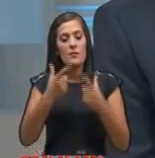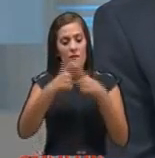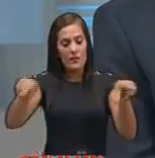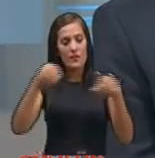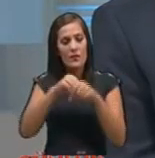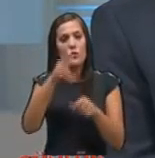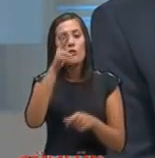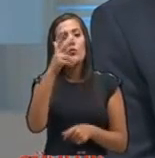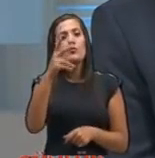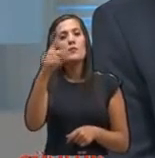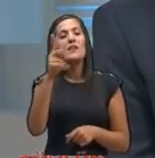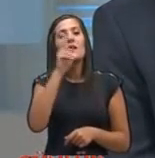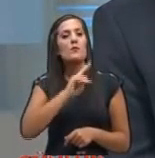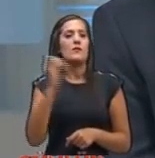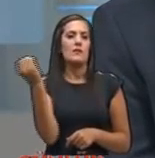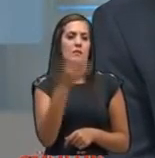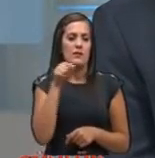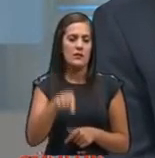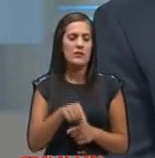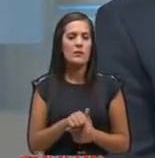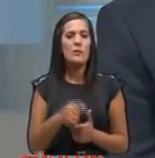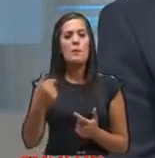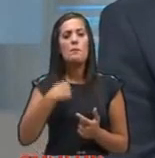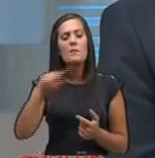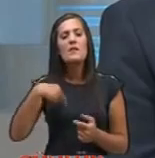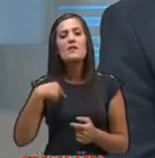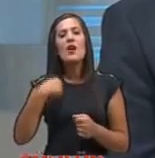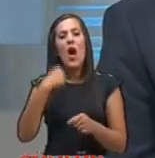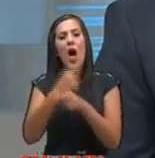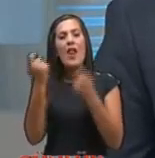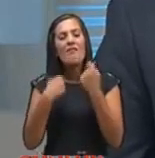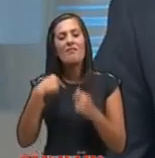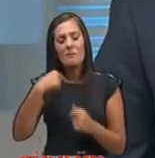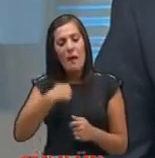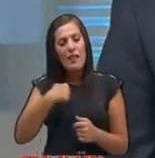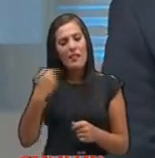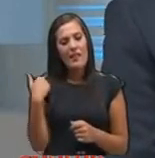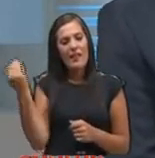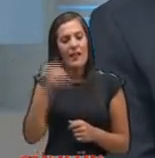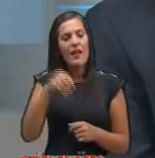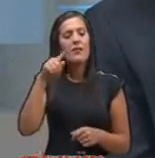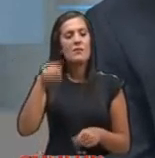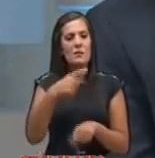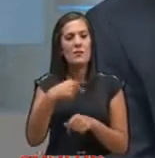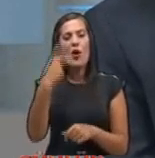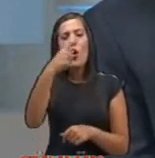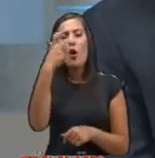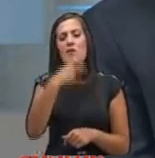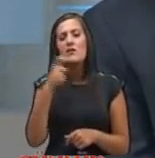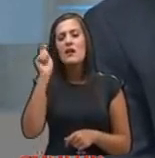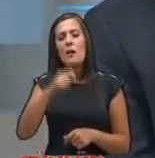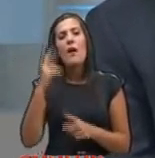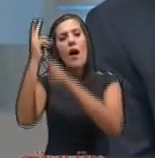salon 3200 kişilik. Evet, evet. Ben göreve yeni geldiğimde bu konseri yapma